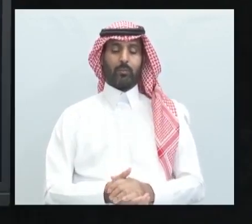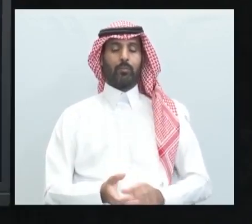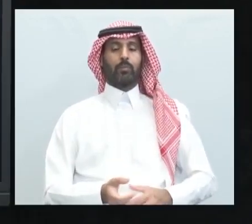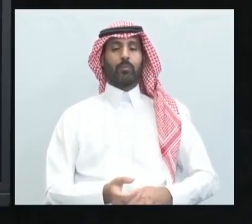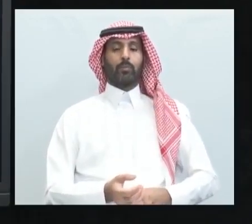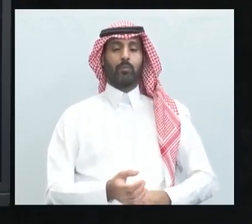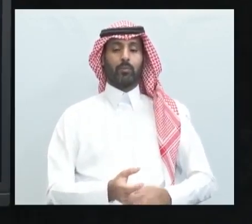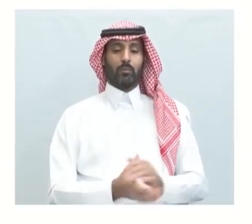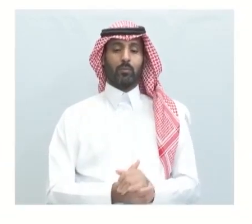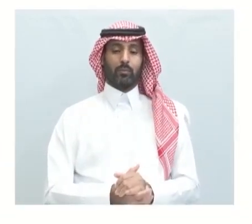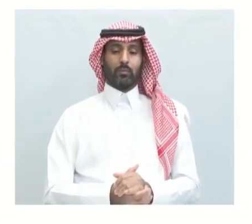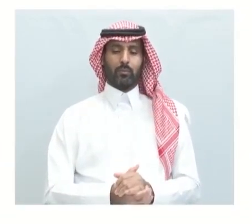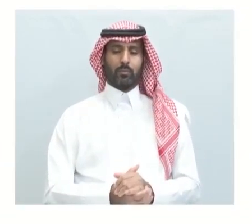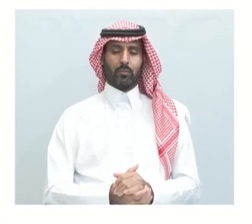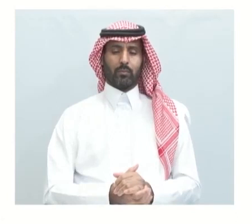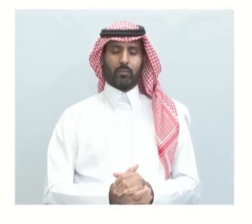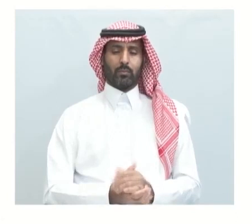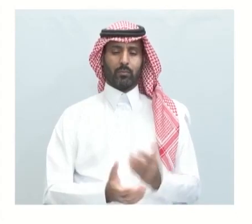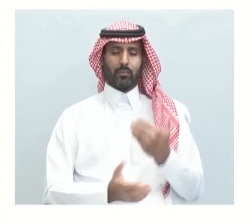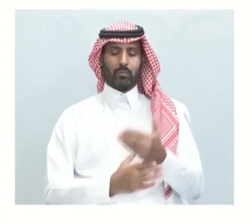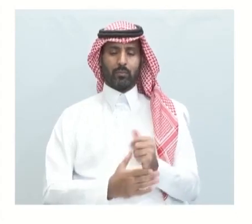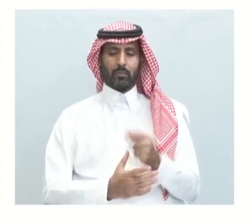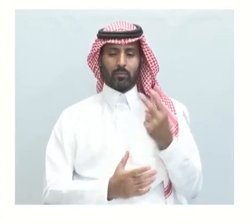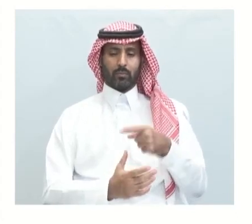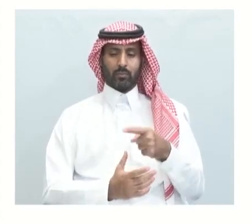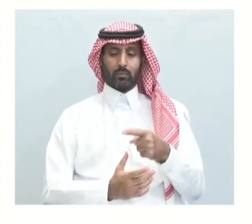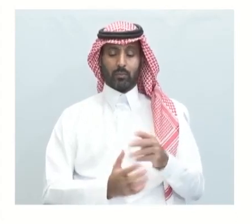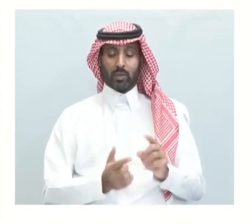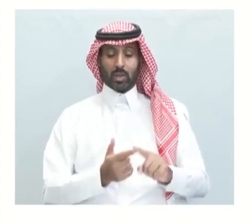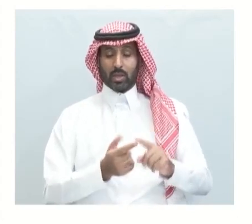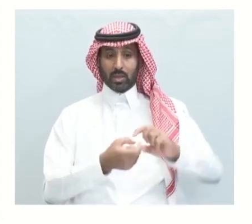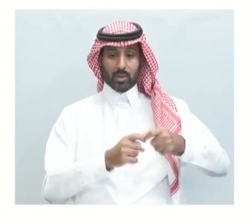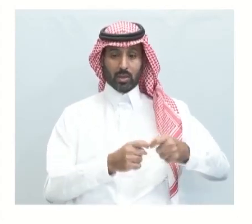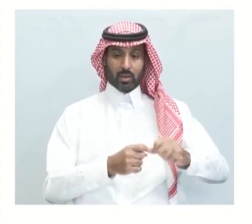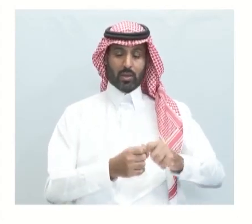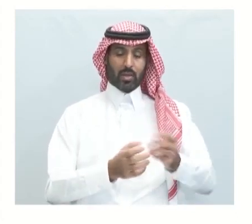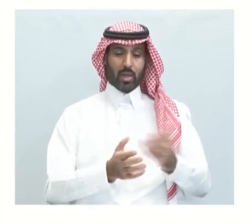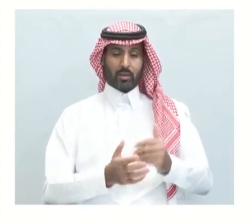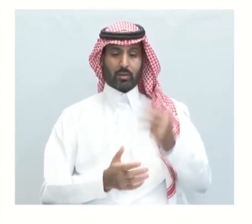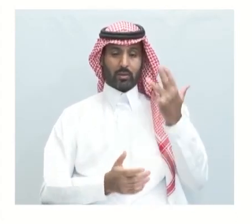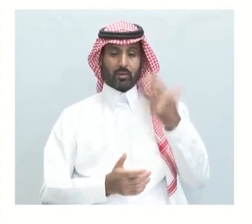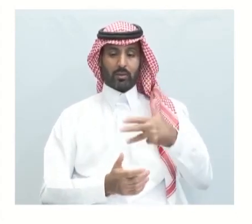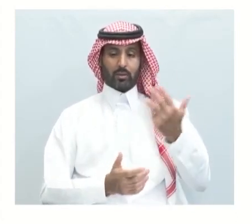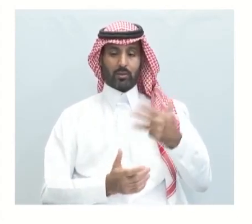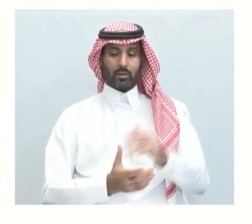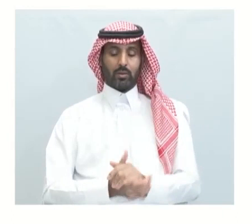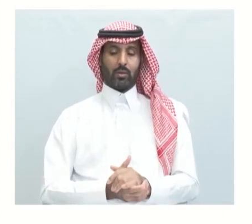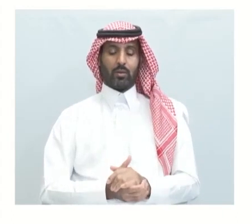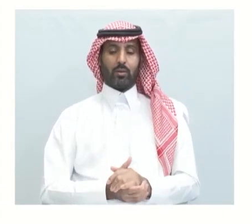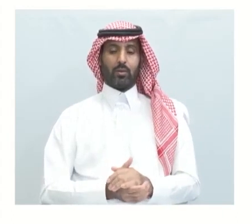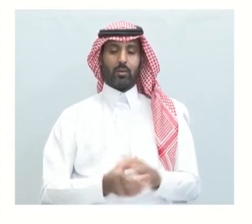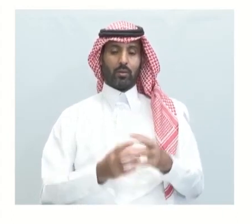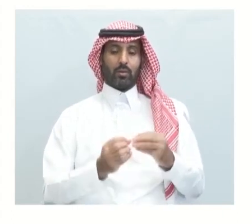فانا اضيفها الهيد لدي 12 ثم السكن اللي هي العقده الثانيه 99 بعدين اعرف